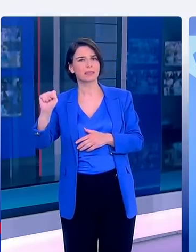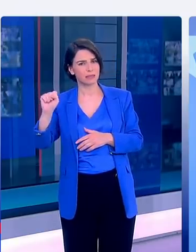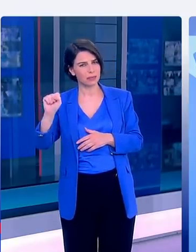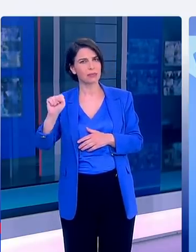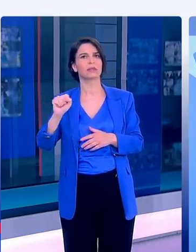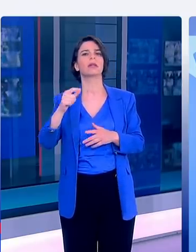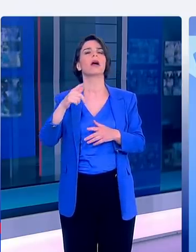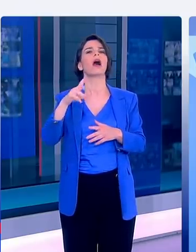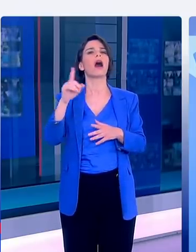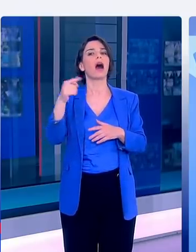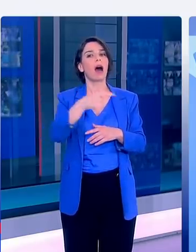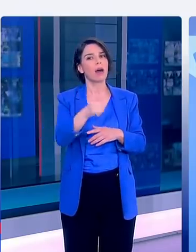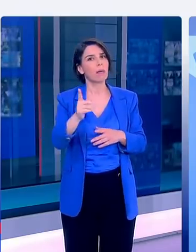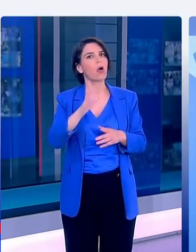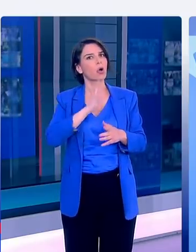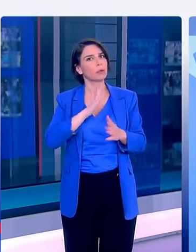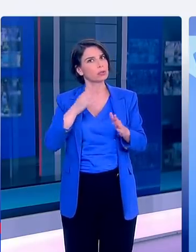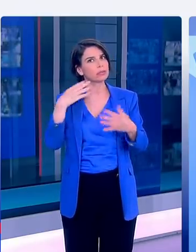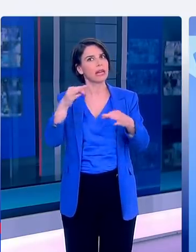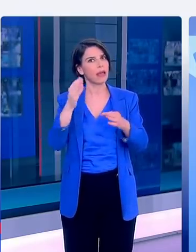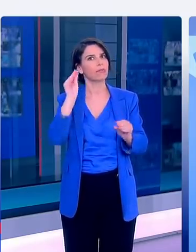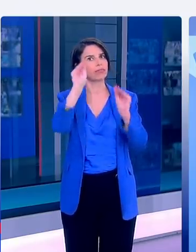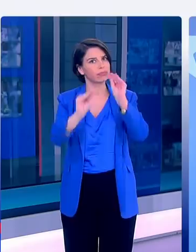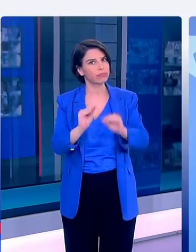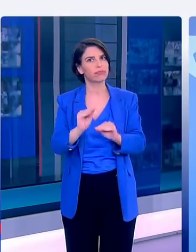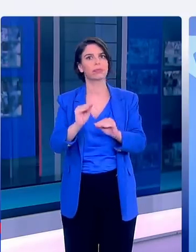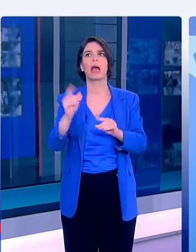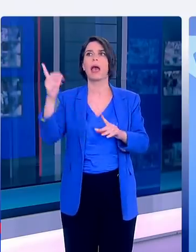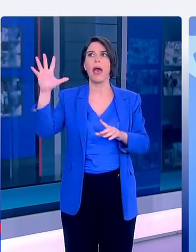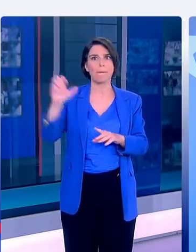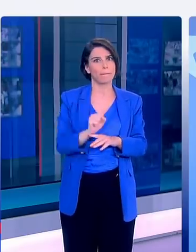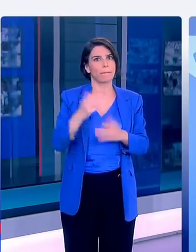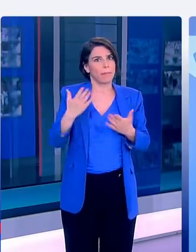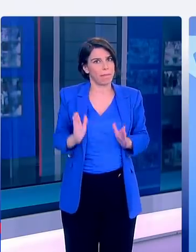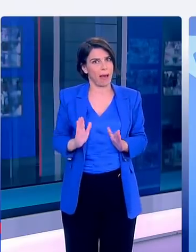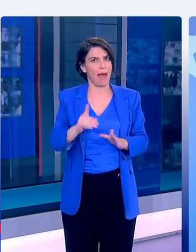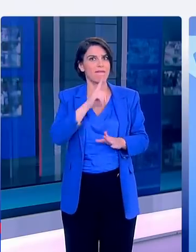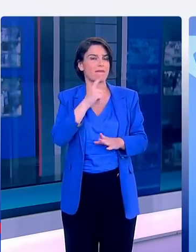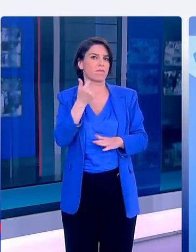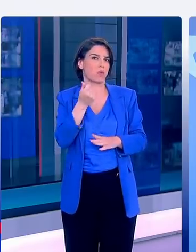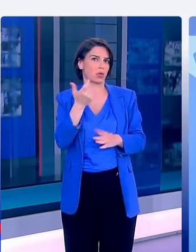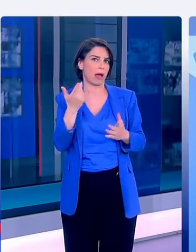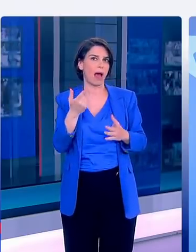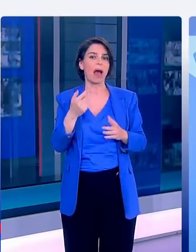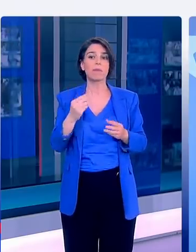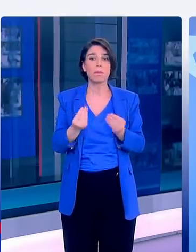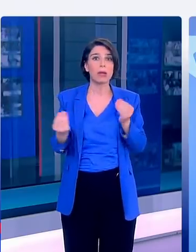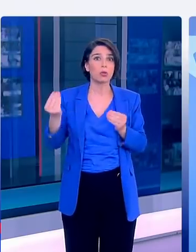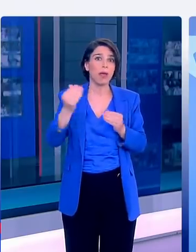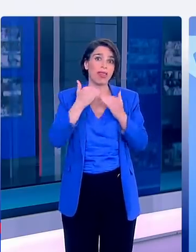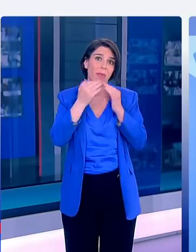80% των δικαιούχων εισέπραξαν τα σχετικά ποσά. Δεν είμαι έτοιμος αυτή τη στιγμή να σας ανακοινώσω κάτι